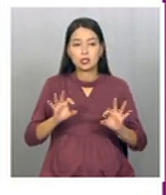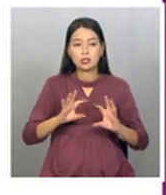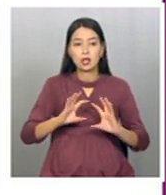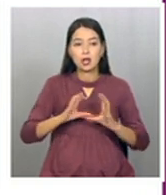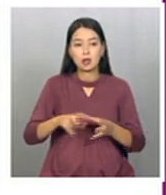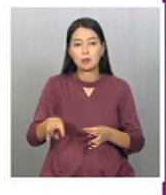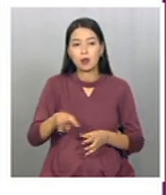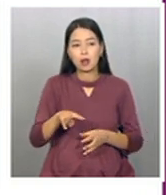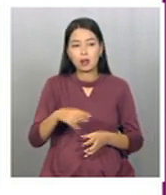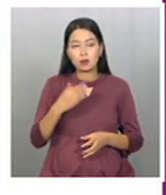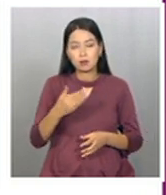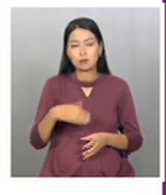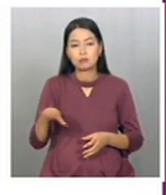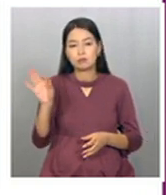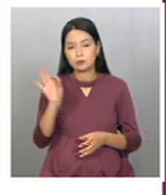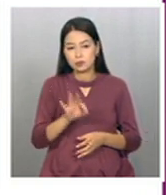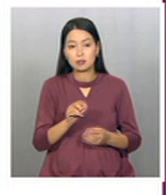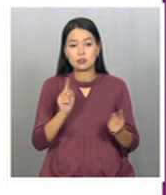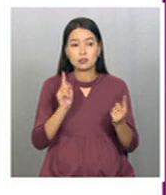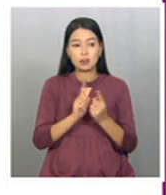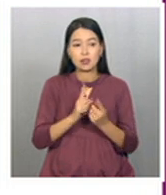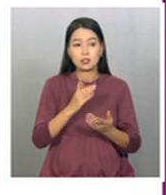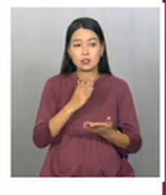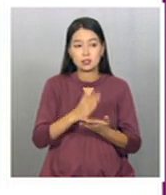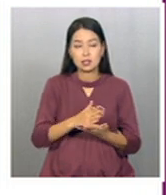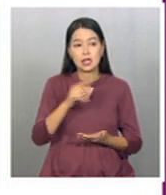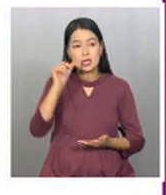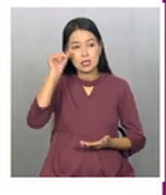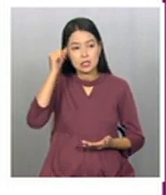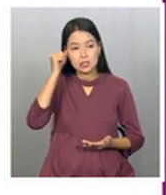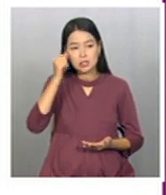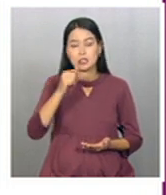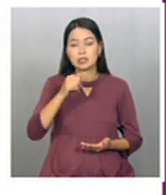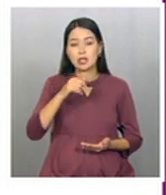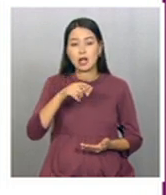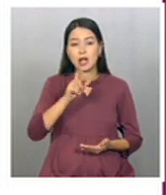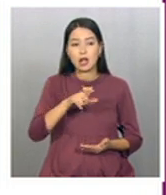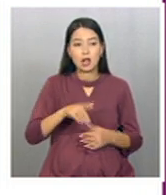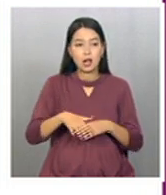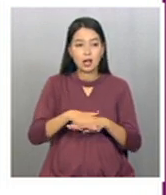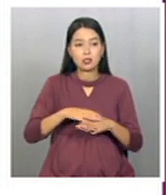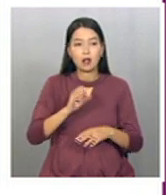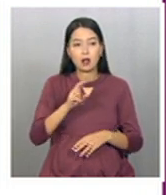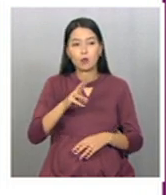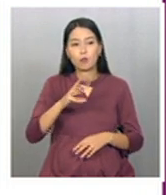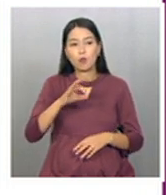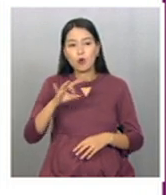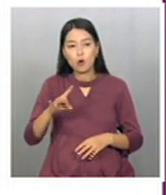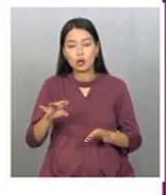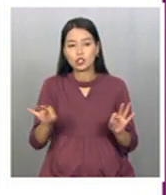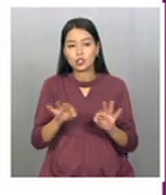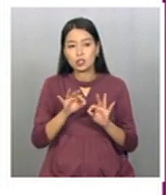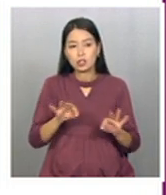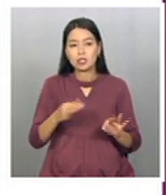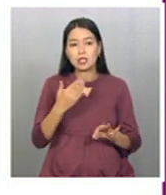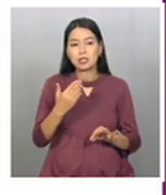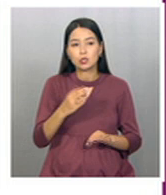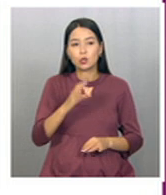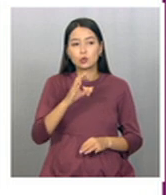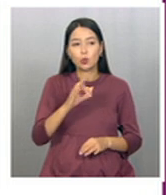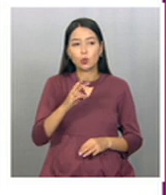әдебиеттерінде молынан кездеседі. Қырғыз халқының Ақмөр жырындағы Ақмөр қыздың солқылдап илап